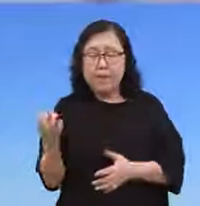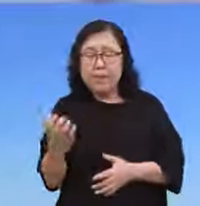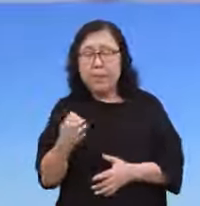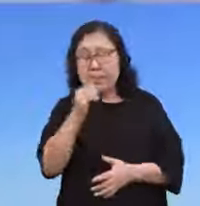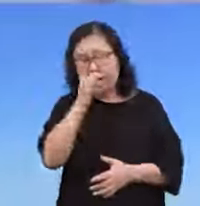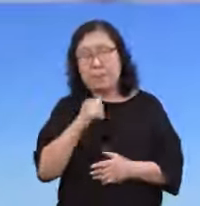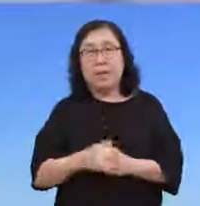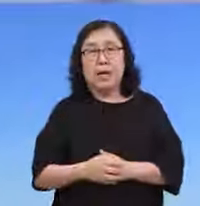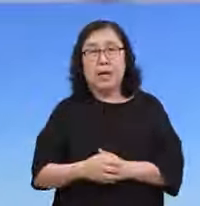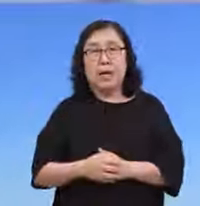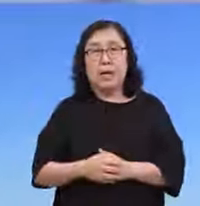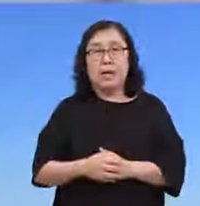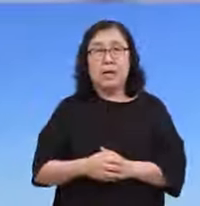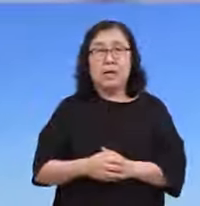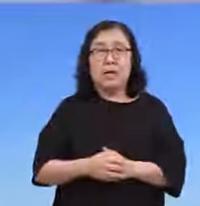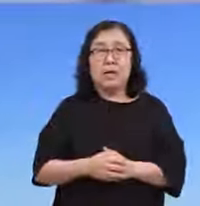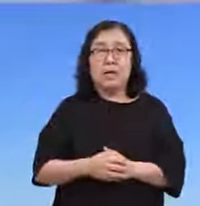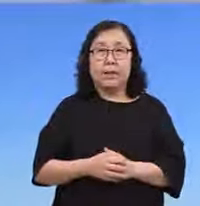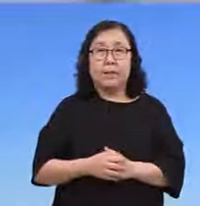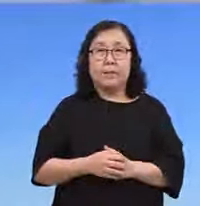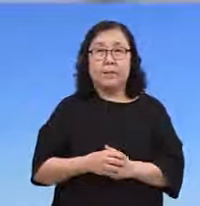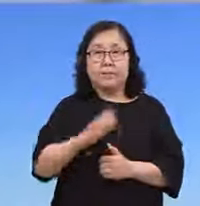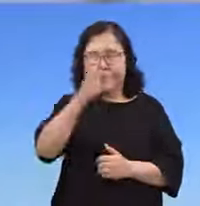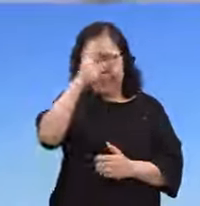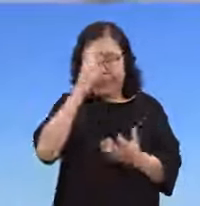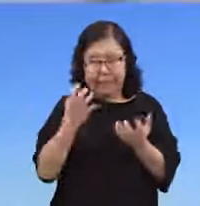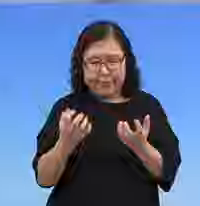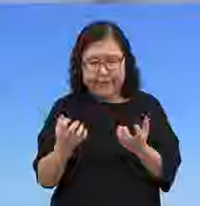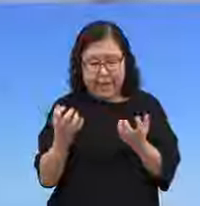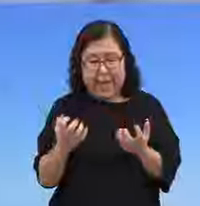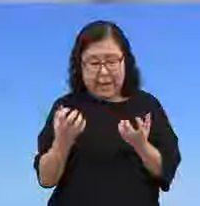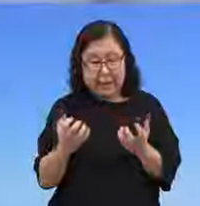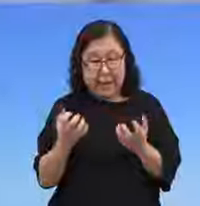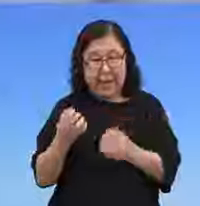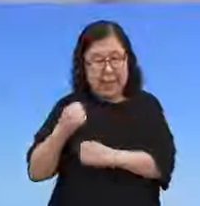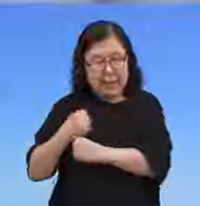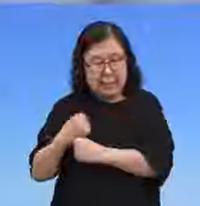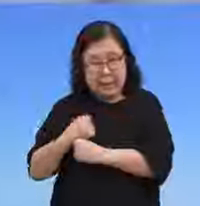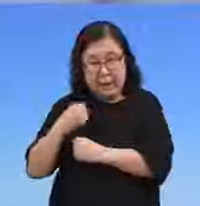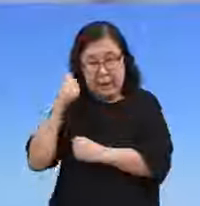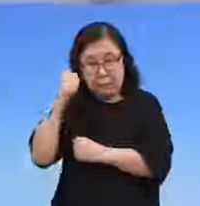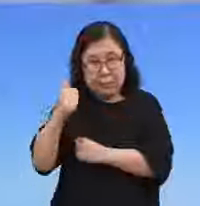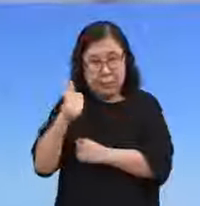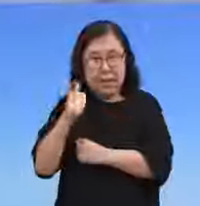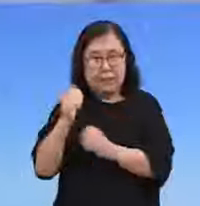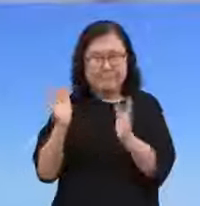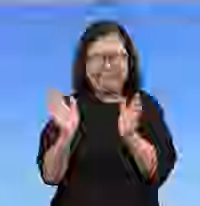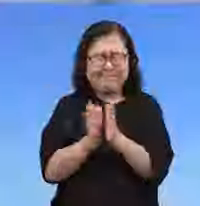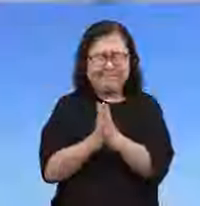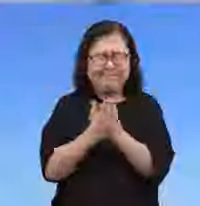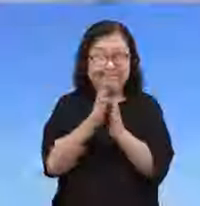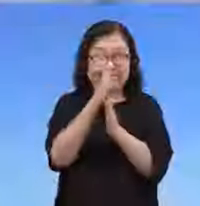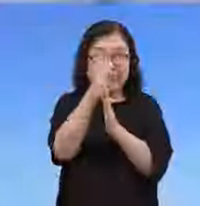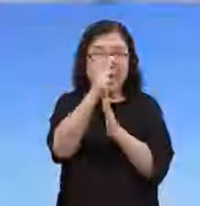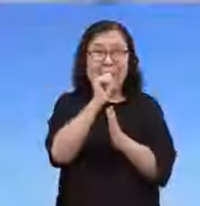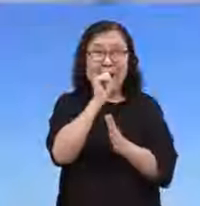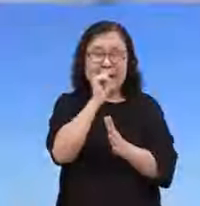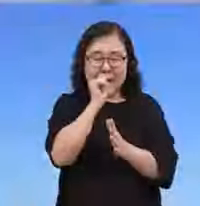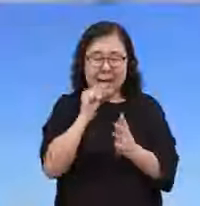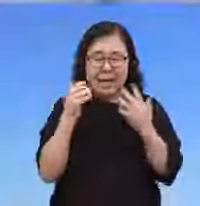이런 관점에서 보면요, 나아만 장군의 그 화려한 갑옷은 자기의 부끄러움과 수치를